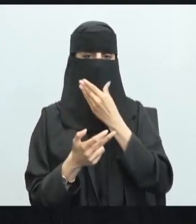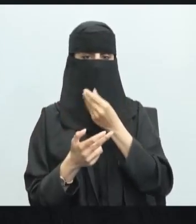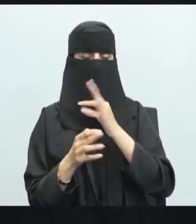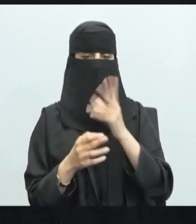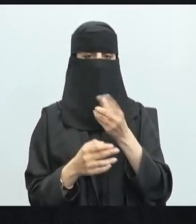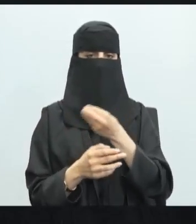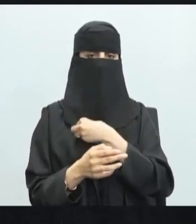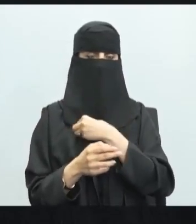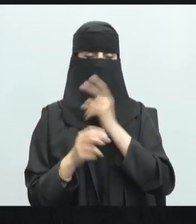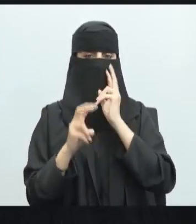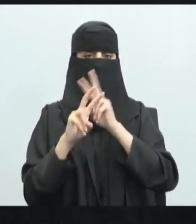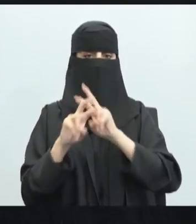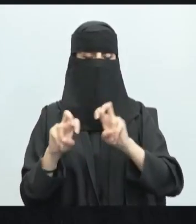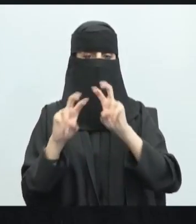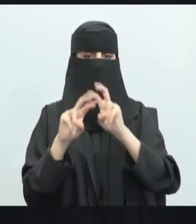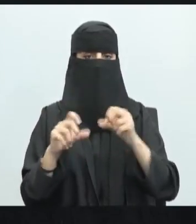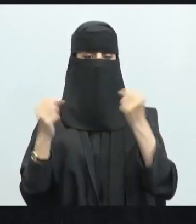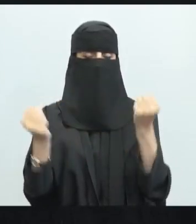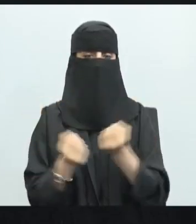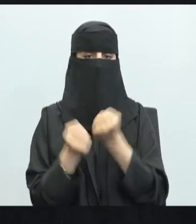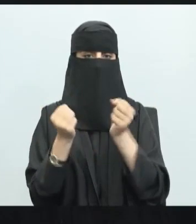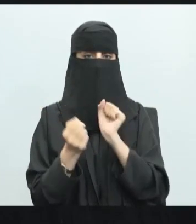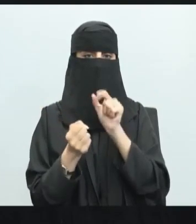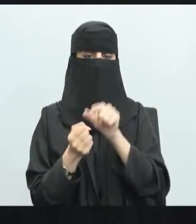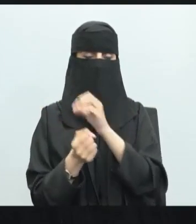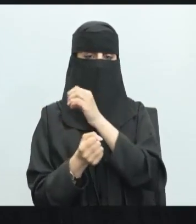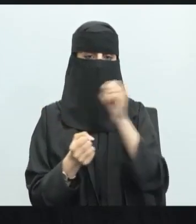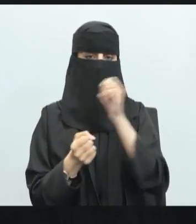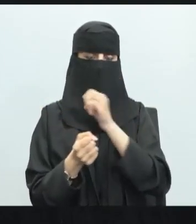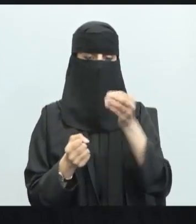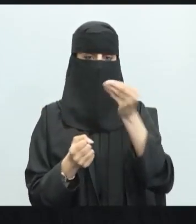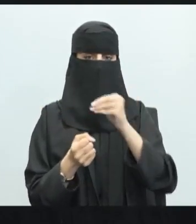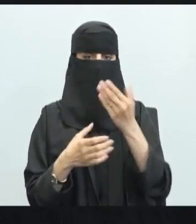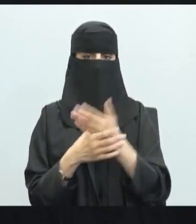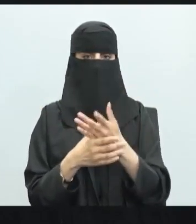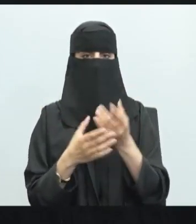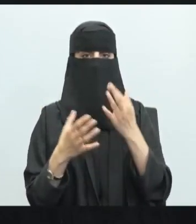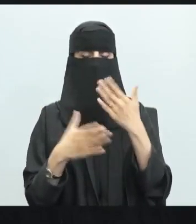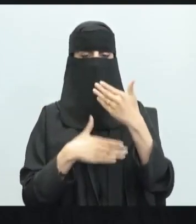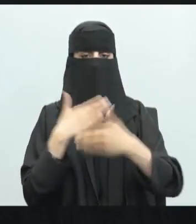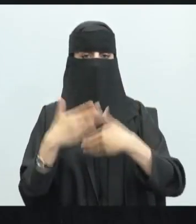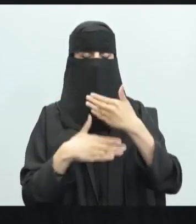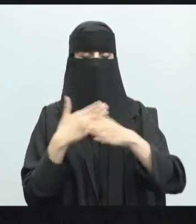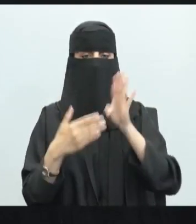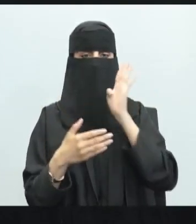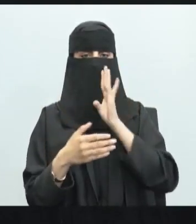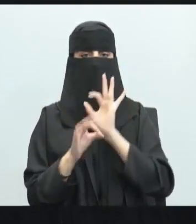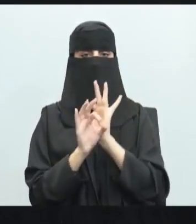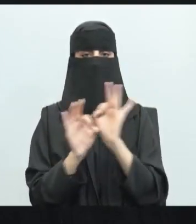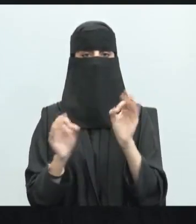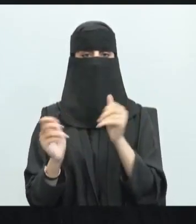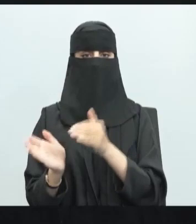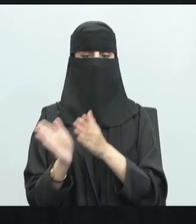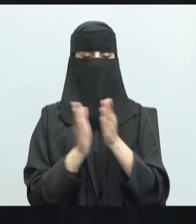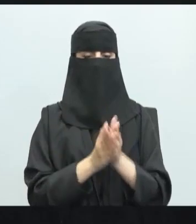عنها وقوموا بحل تدريبات أكثر حتى تتقنوا وتعتادوا عليها.